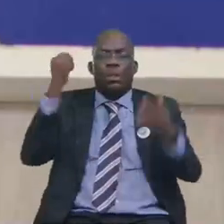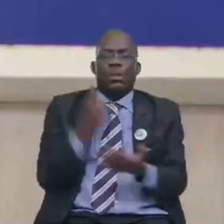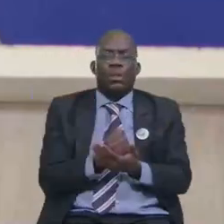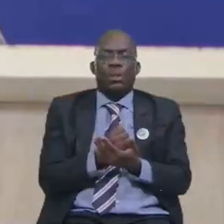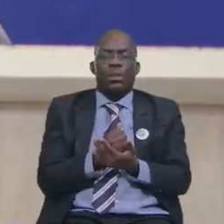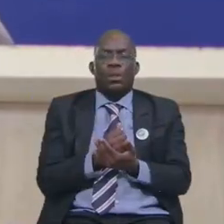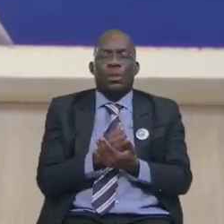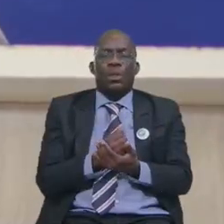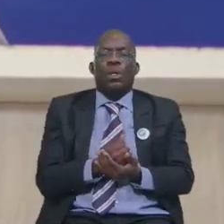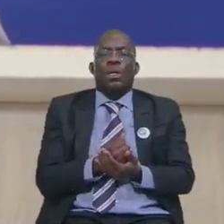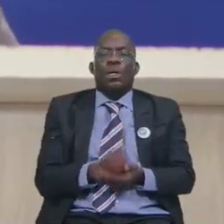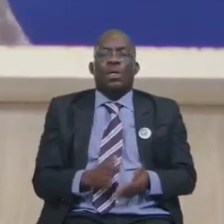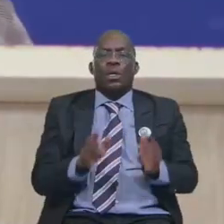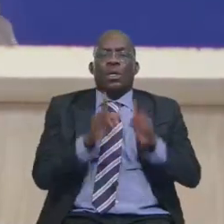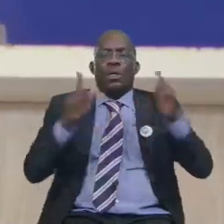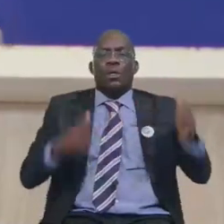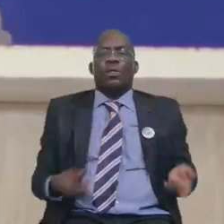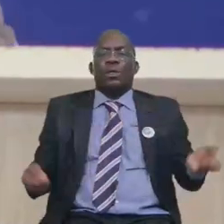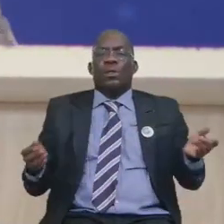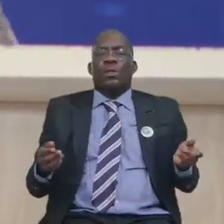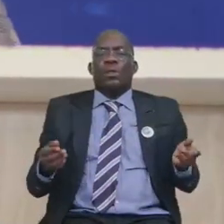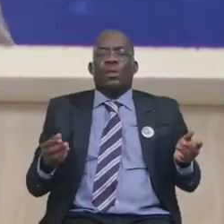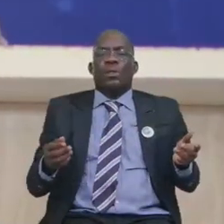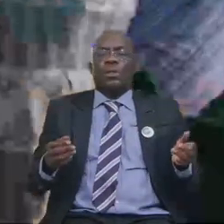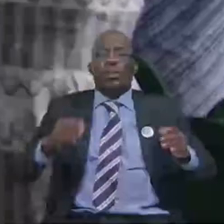l'importance la satisfaction